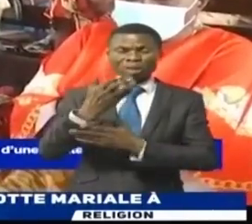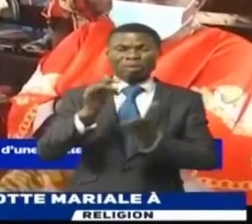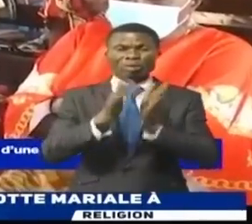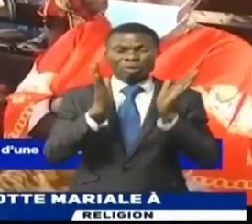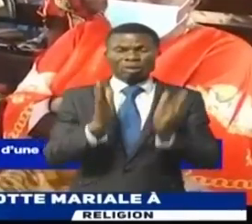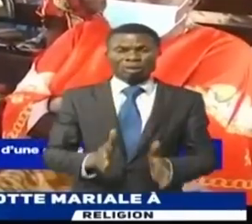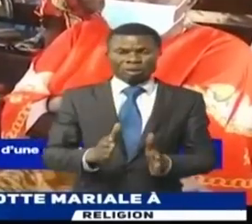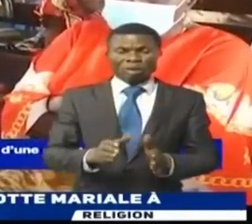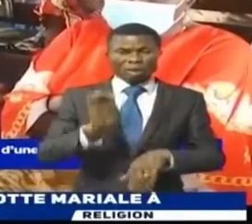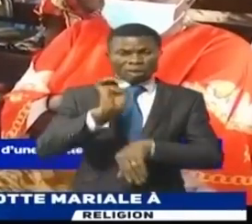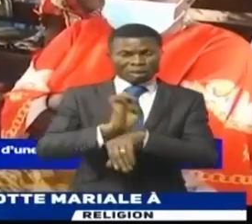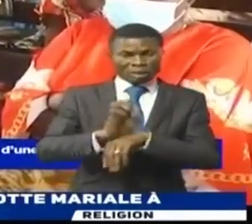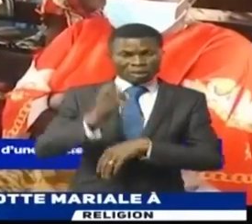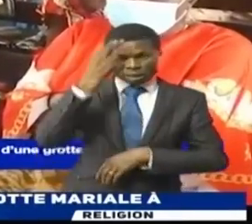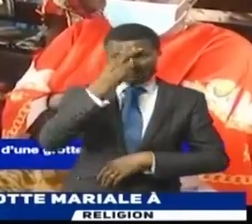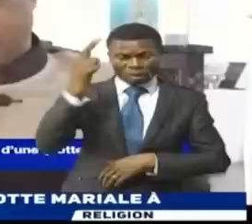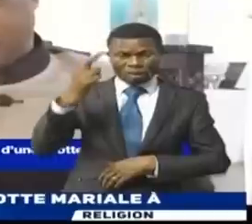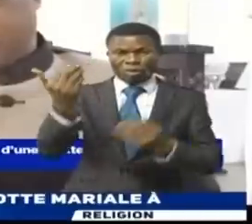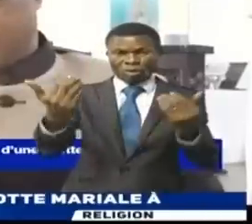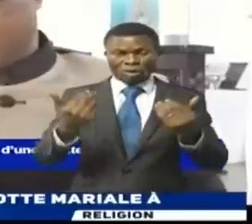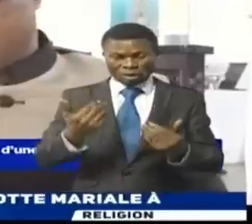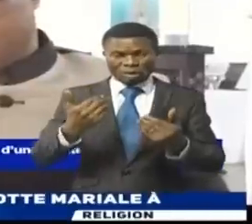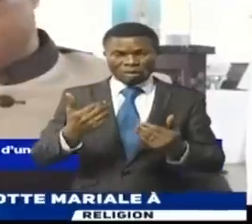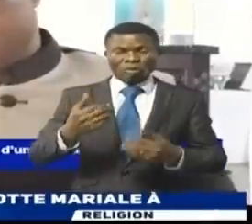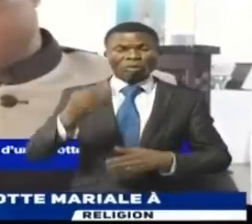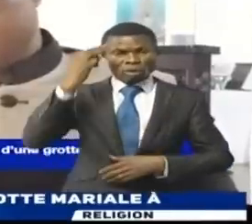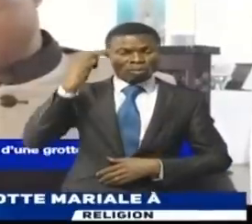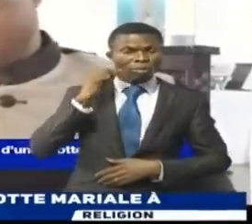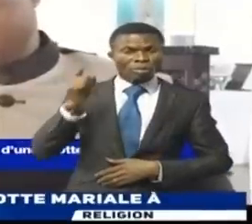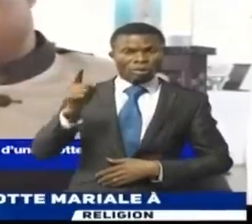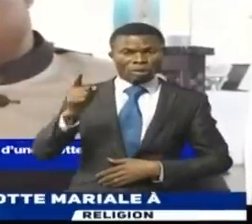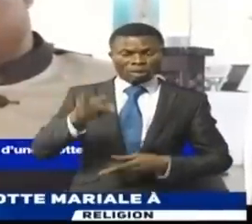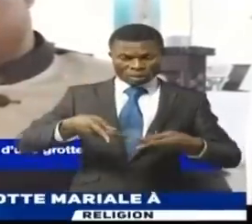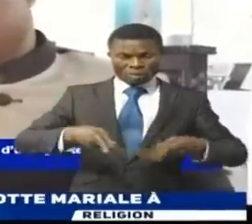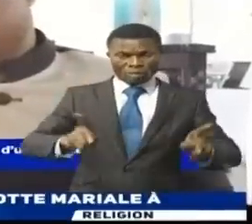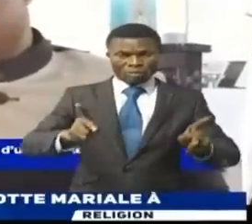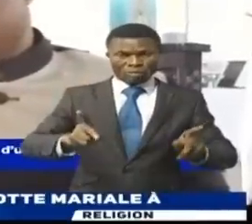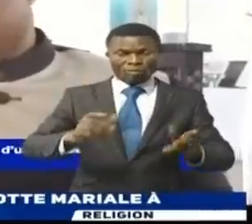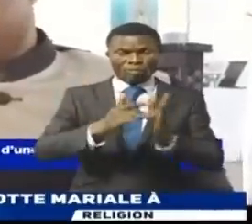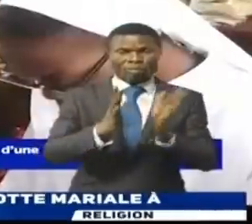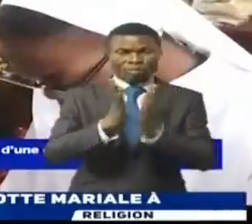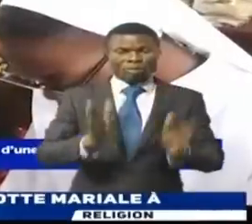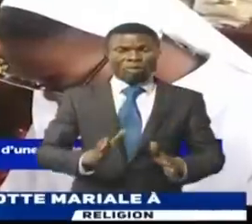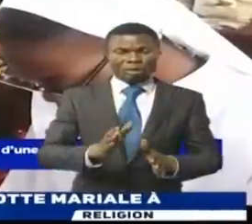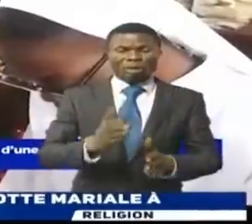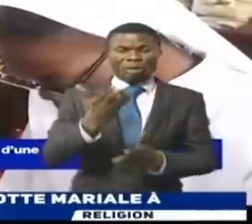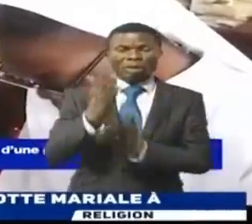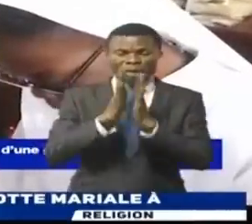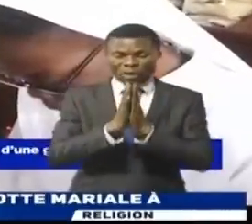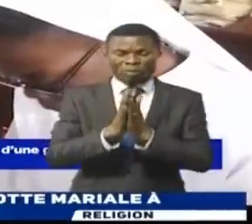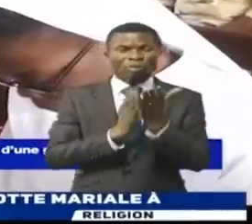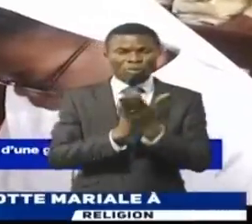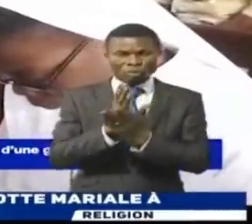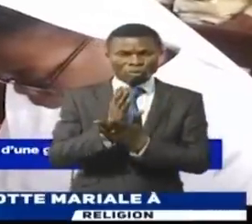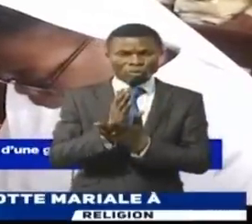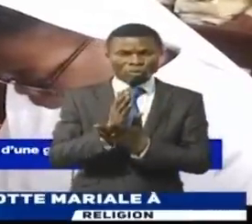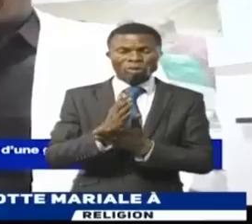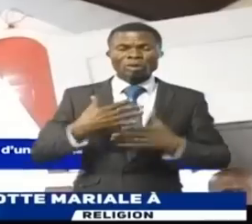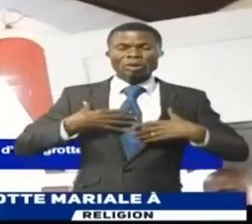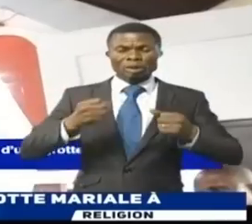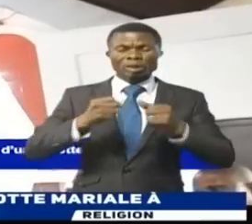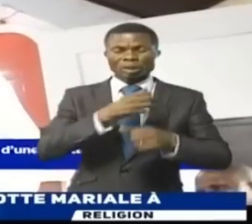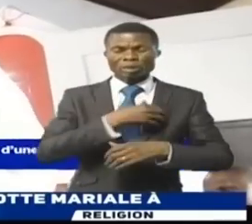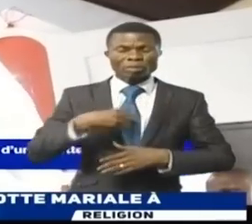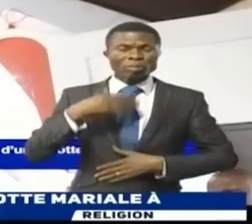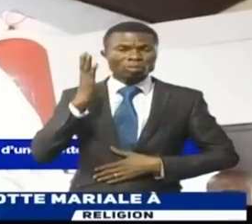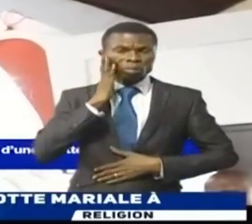de Saint-Kiwanuka et la volonté de Godard Motemona de permettre à ses paroissiens d'implorer dignement des bonnes grâces.